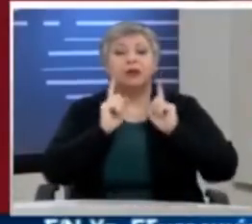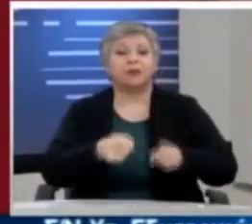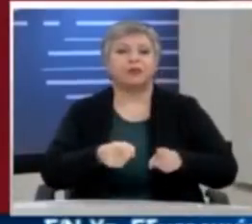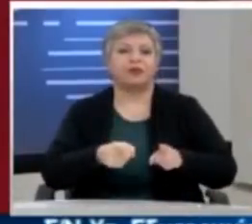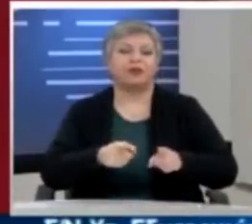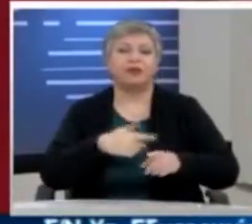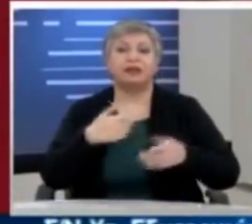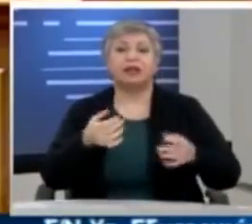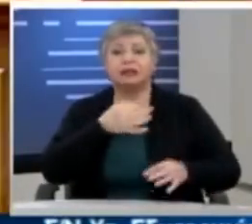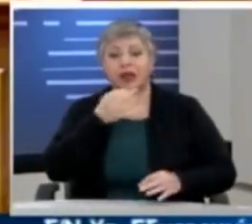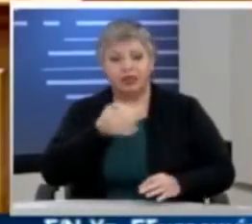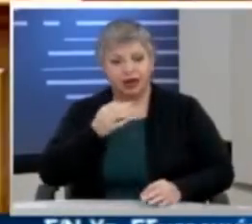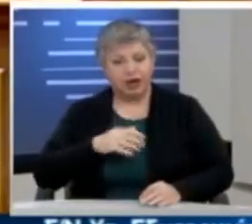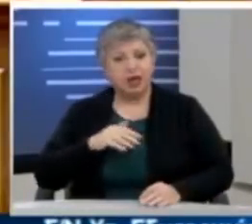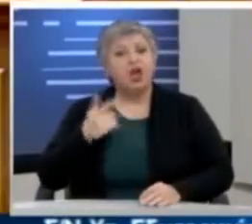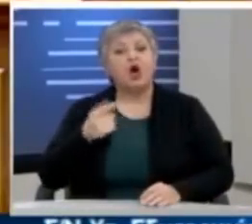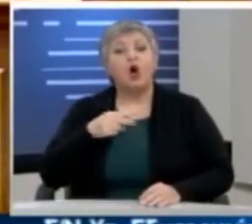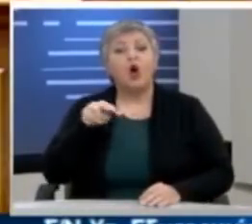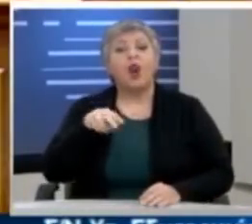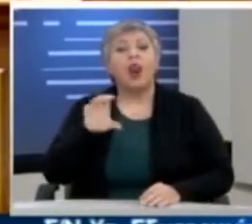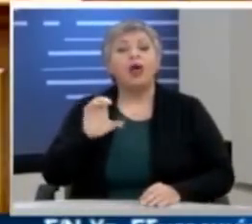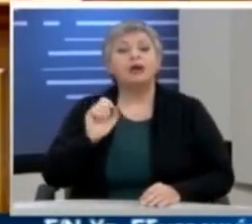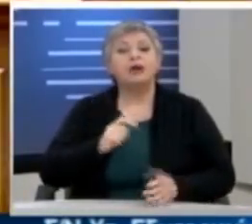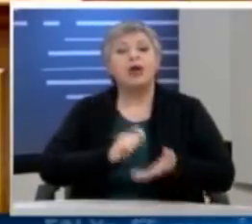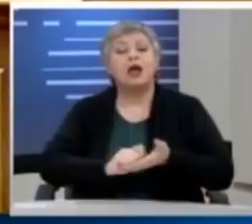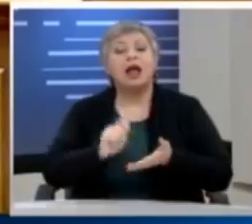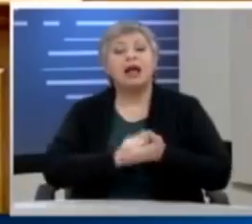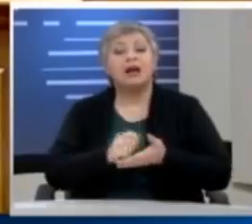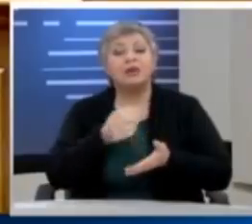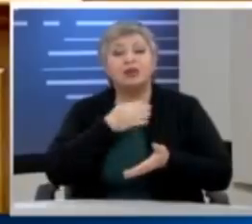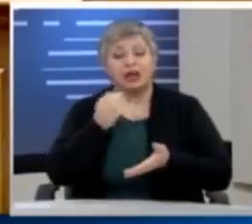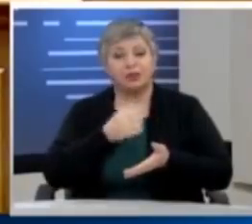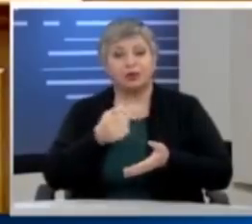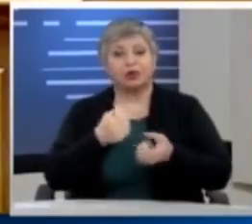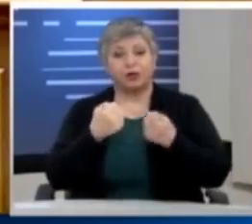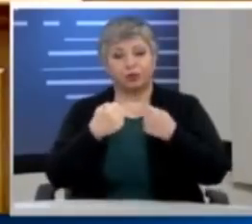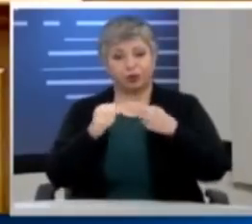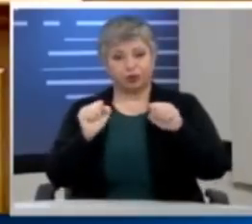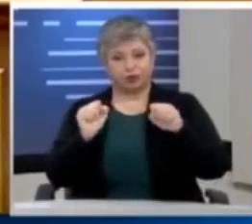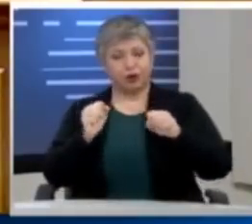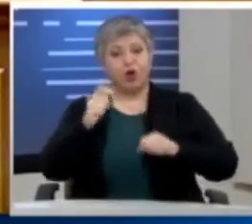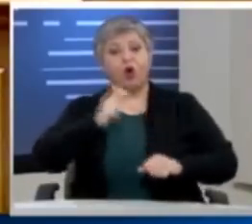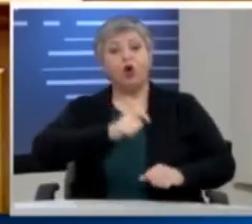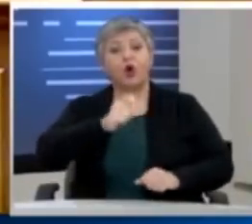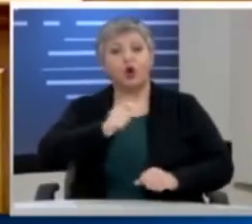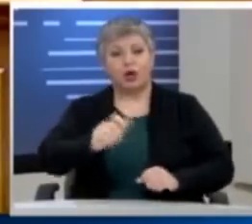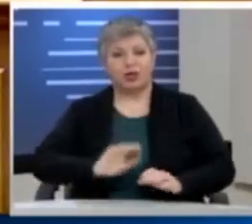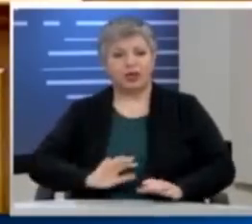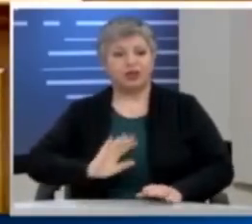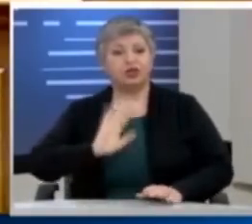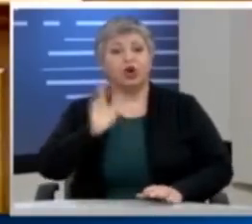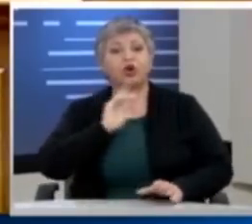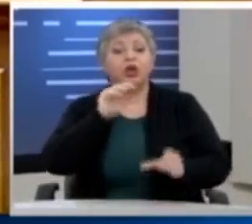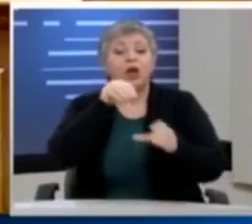επανάσταση, μιλούσε ο Λένιν και έγραφε ο Λένιν. Και όχι για την αυτοδιάθεση, όπως λέτε εσείς, εντός